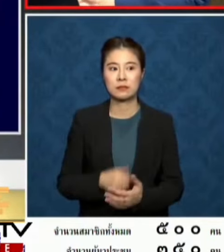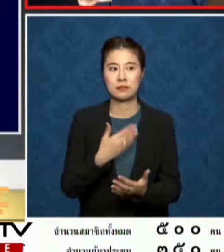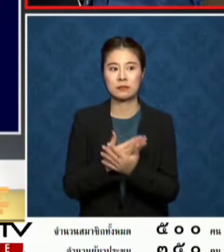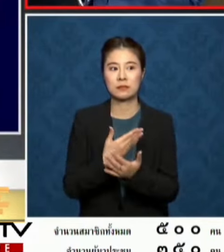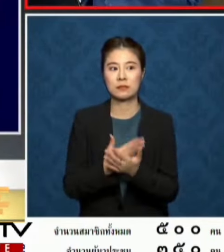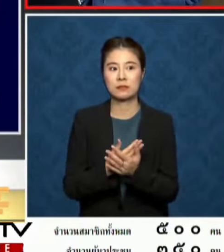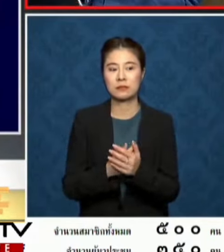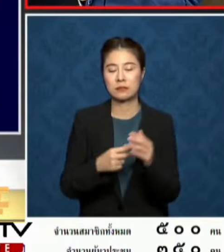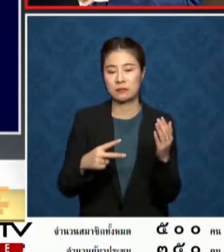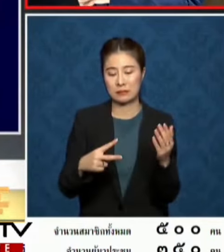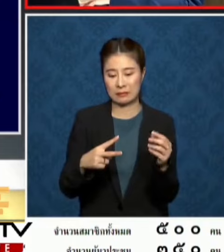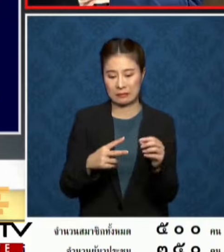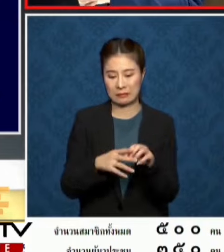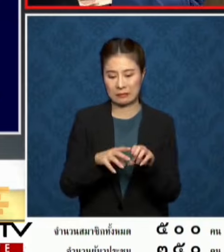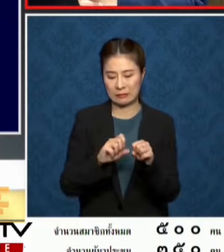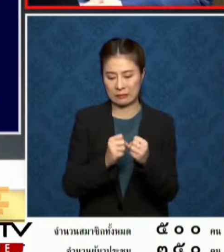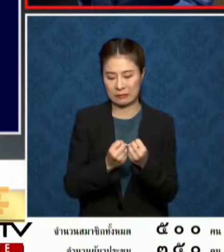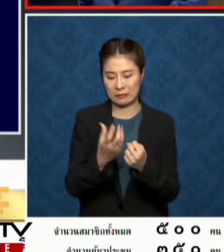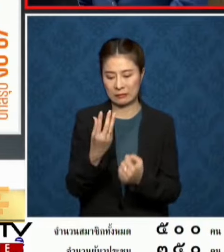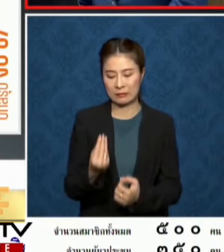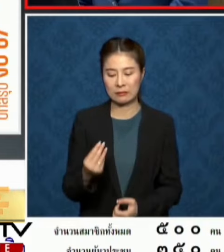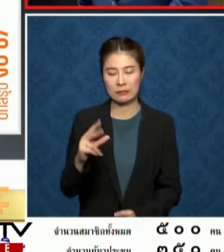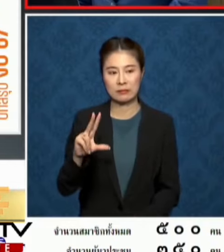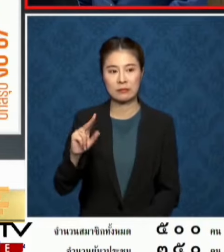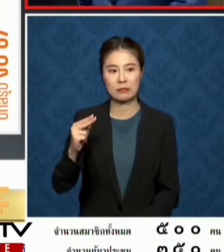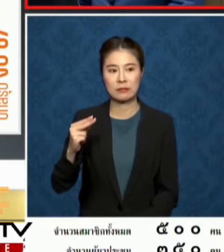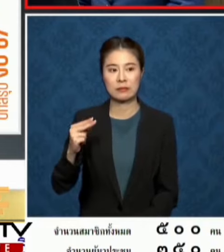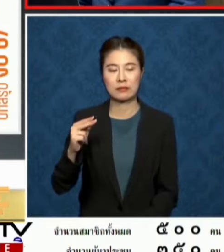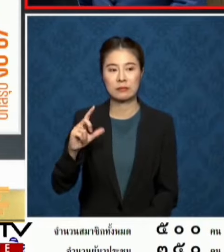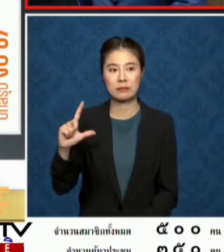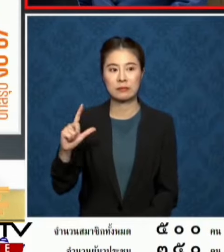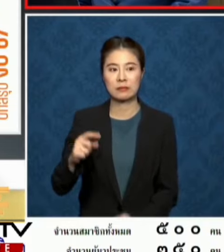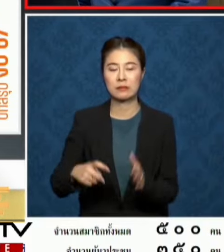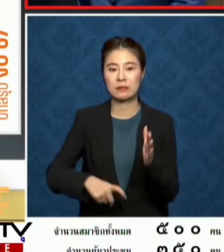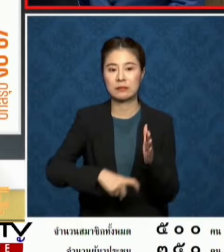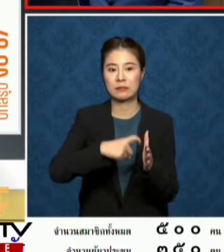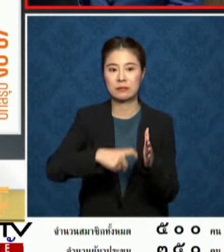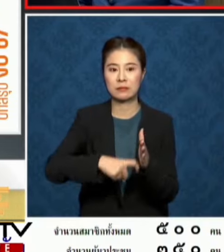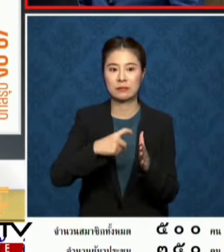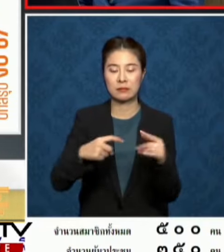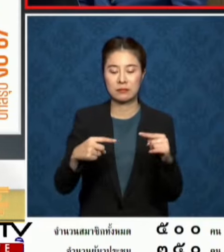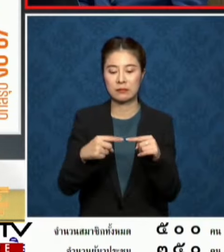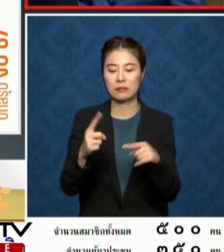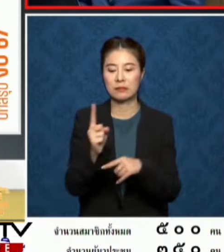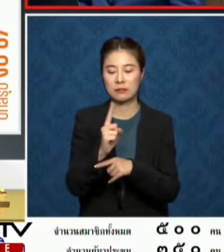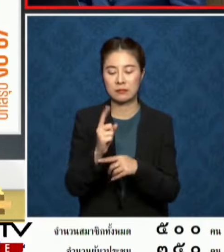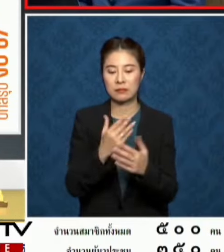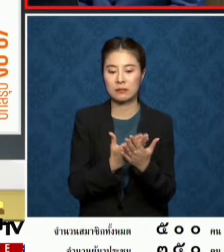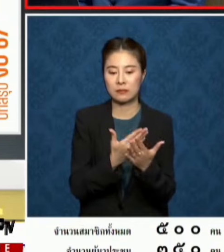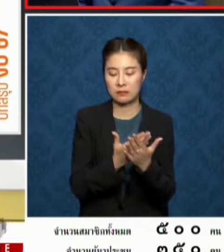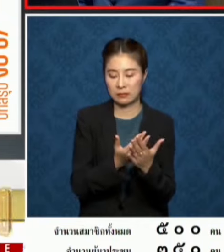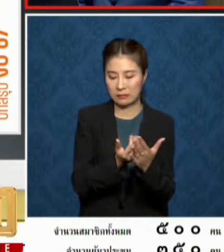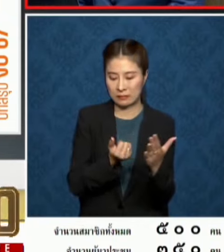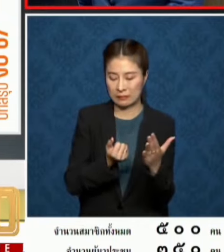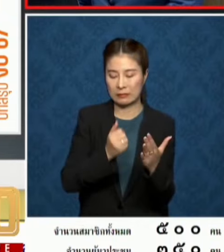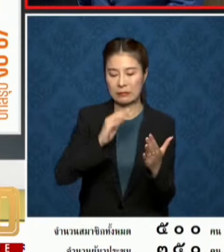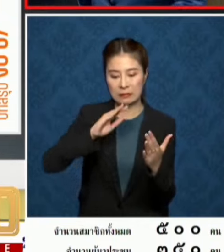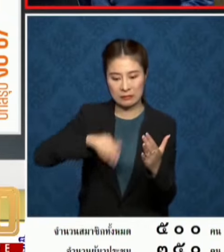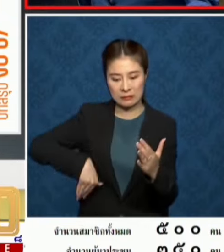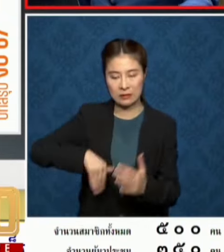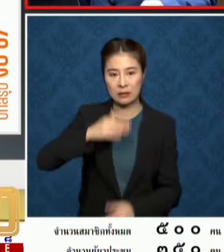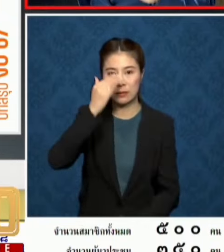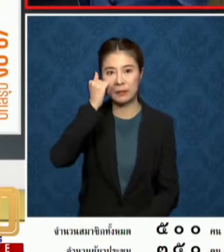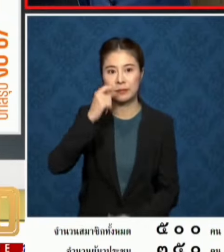านนะคะหน้าต่อไปเลยค่ะเหตุผลแรกก็คืองบประมาณเบิกจ่ายล่าช้าค่ะที่เบิกจ่ายล่าช้